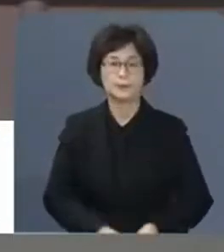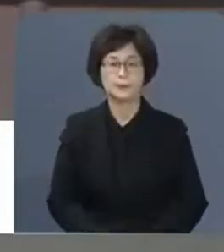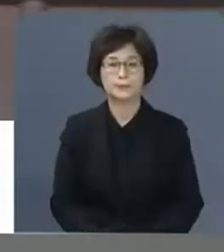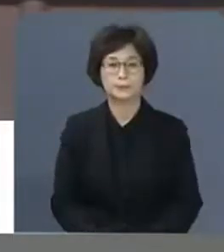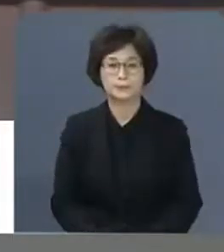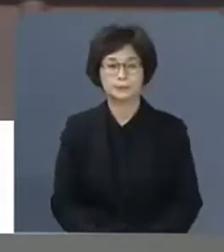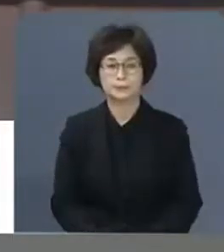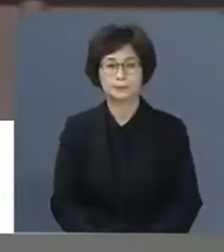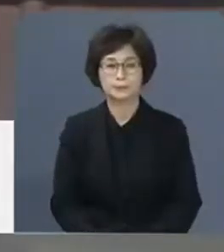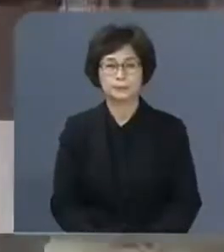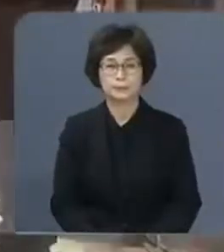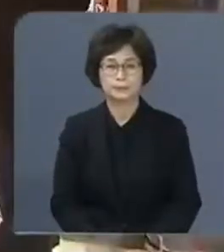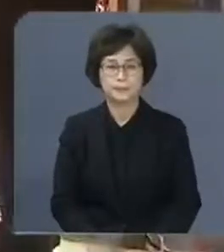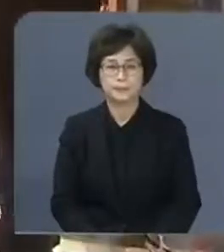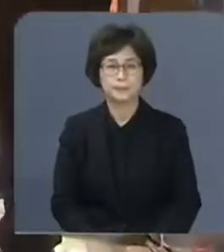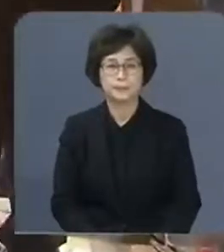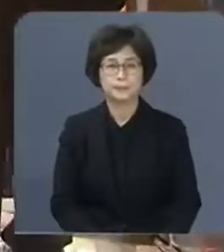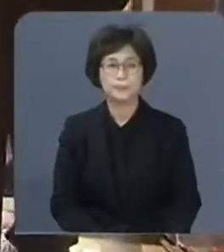기자입니다.